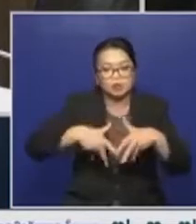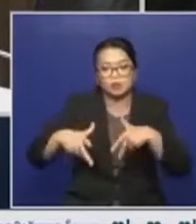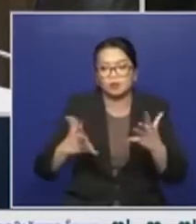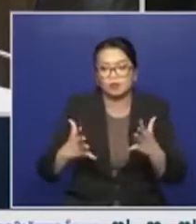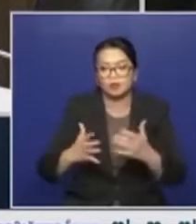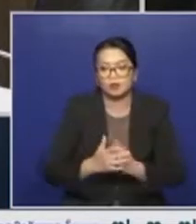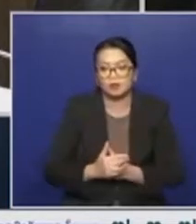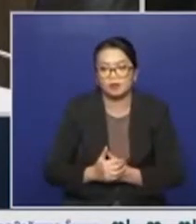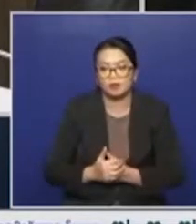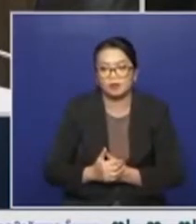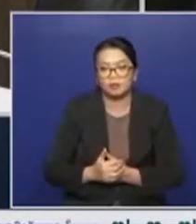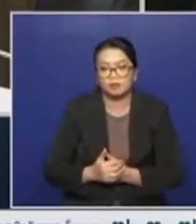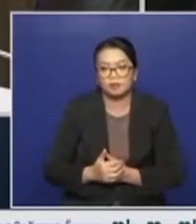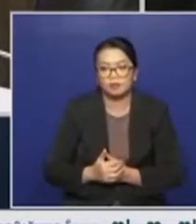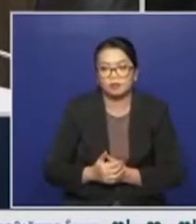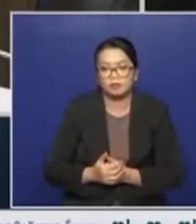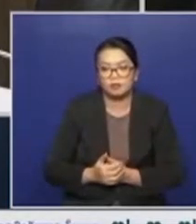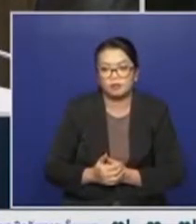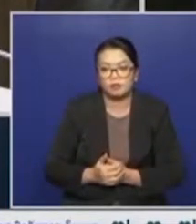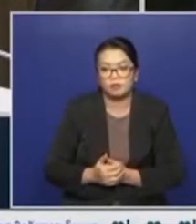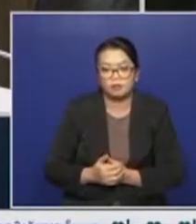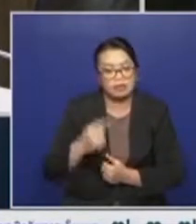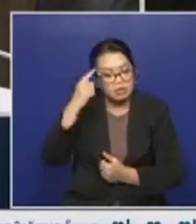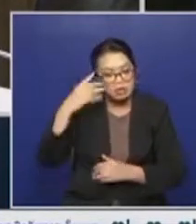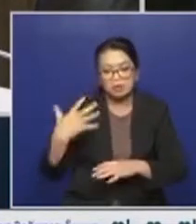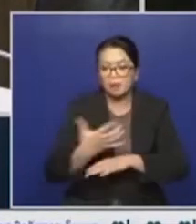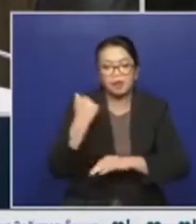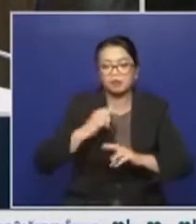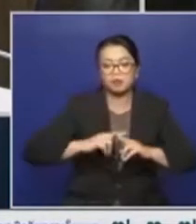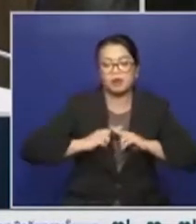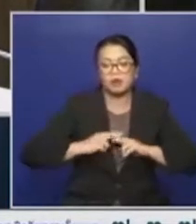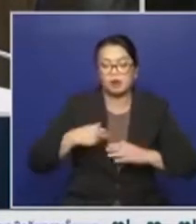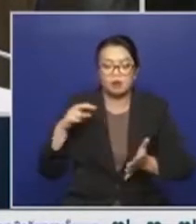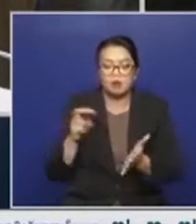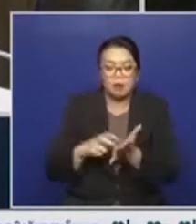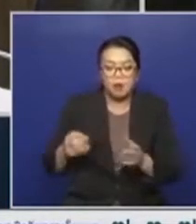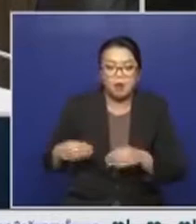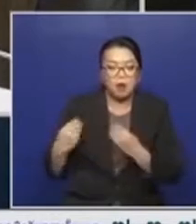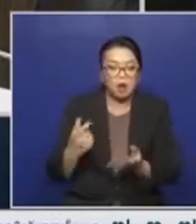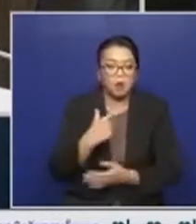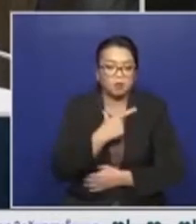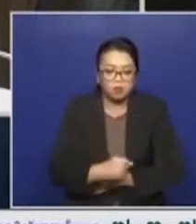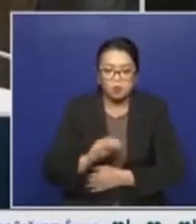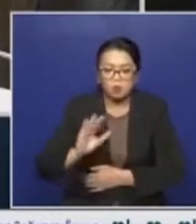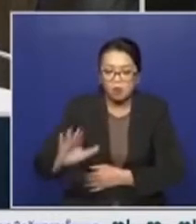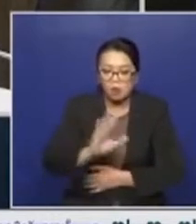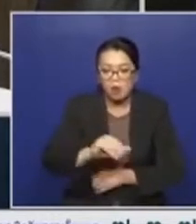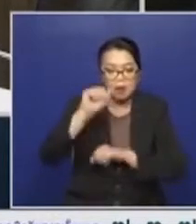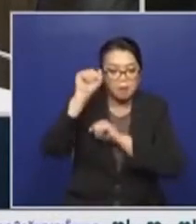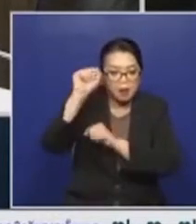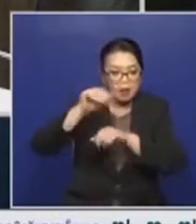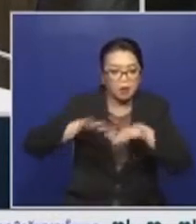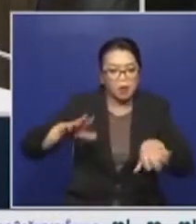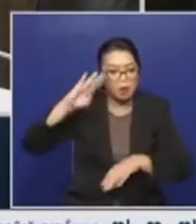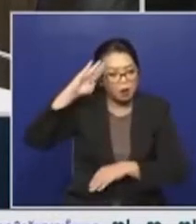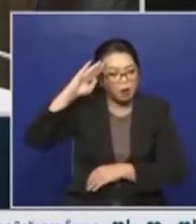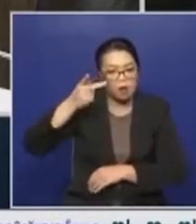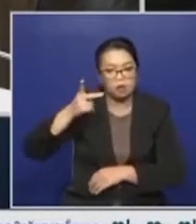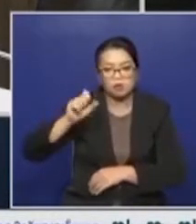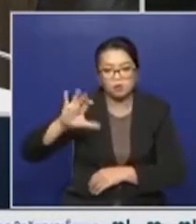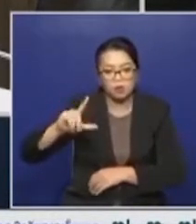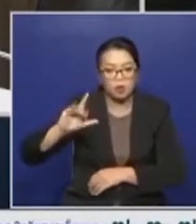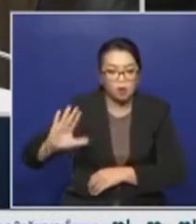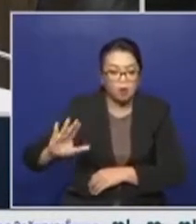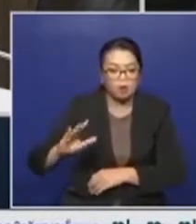ที่เป็นอภิสิทธิ์ชนอยู่ยังคงไม่มีการรับลงความชอบของประกาศและคำสั่งของคณะเผด็จการทหาร